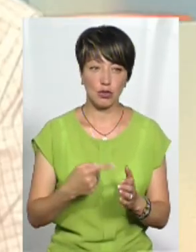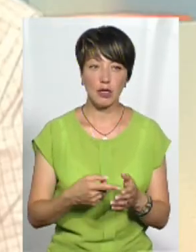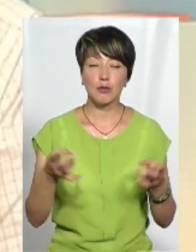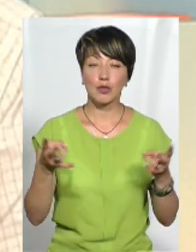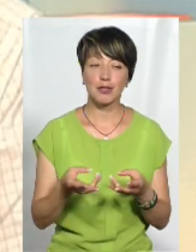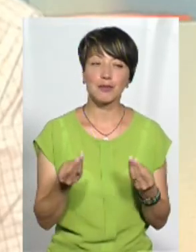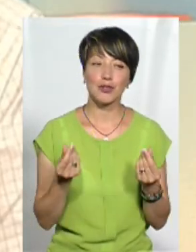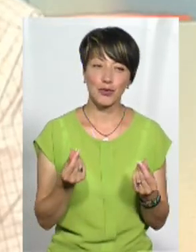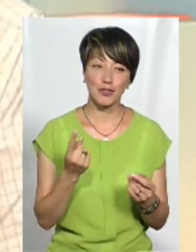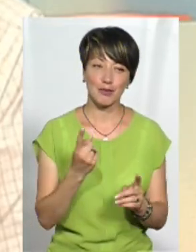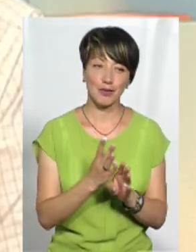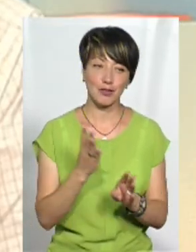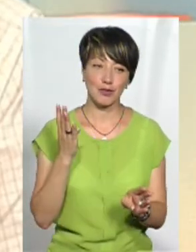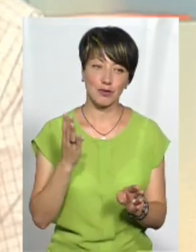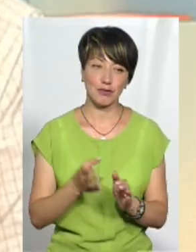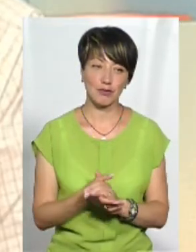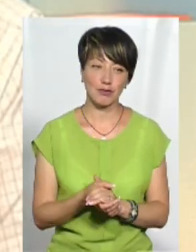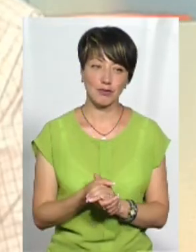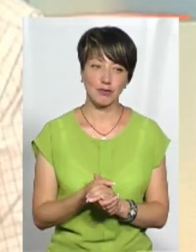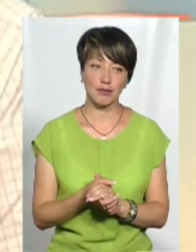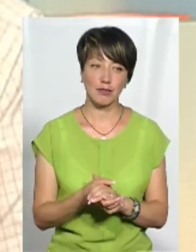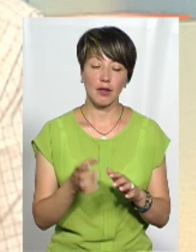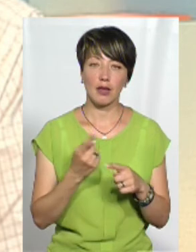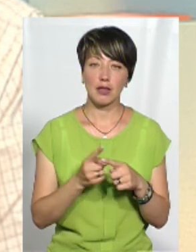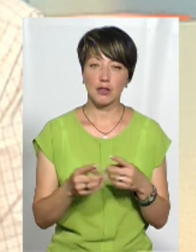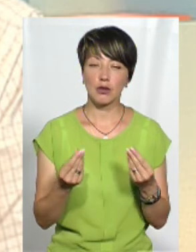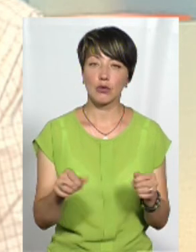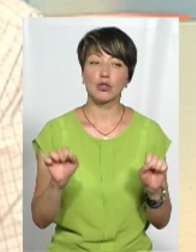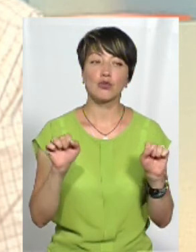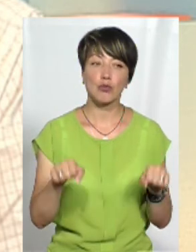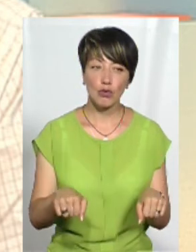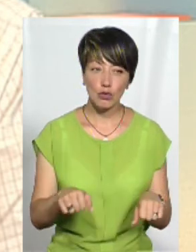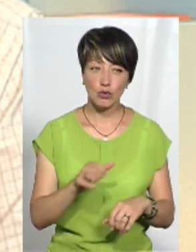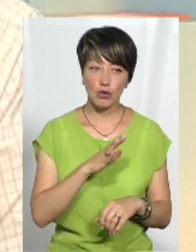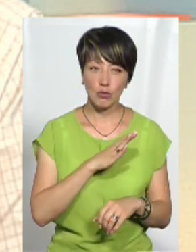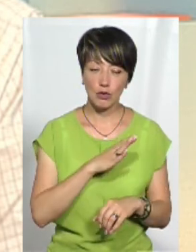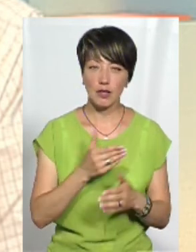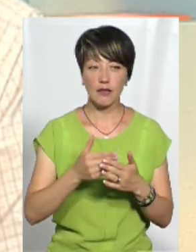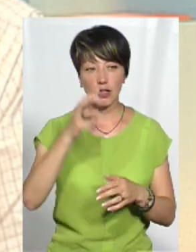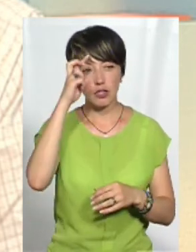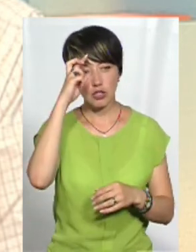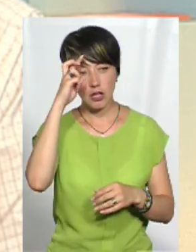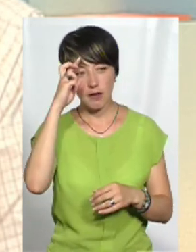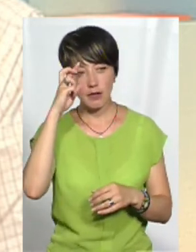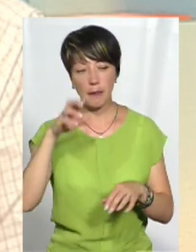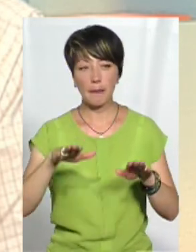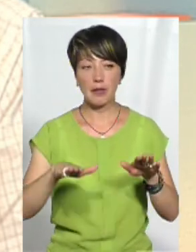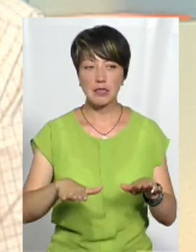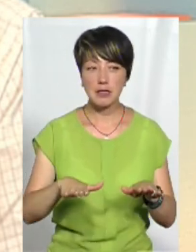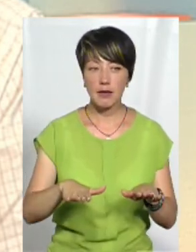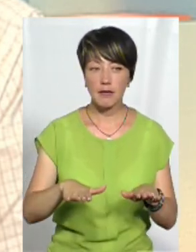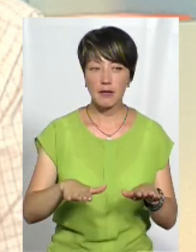цього потрібні гроші, в першу чергу. І ці гроші можуть бути як і від державних, як від